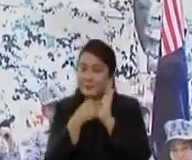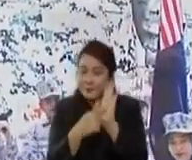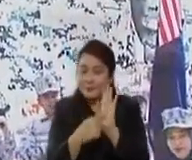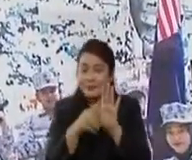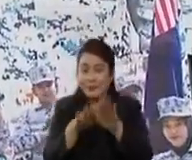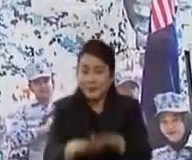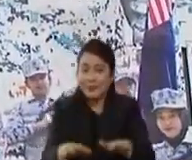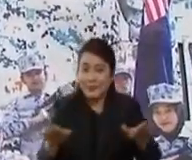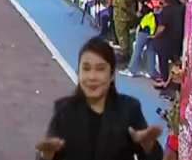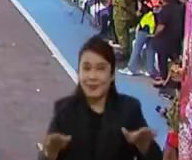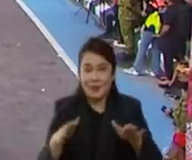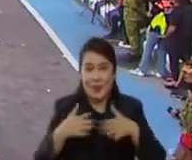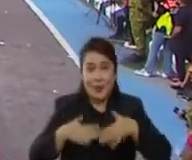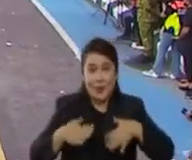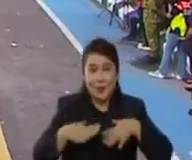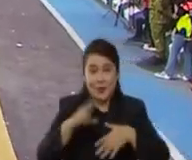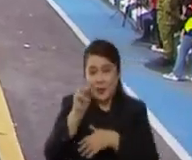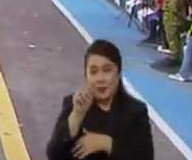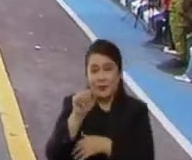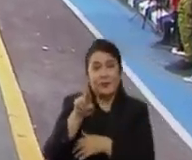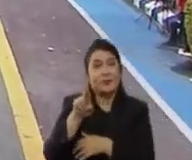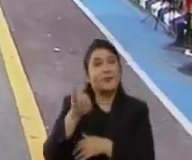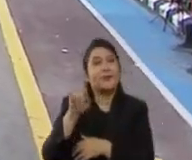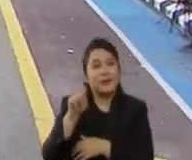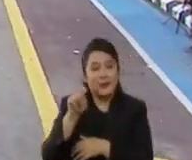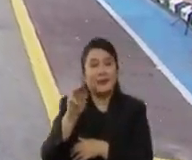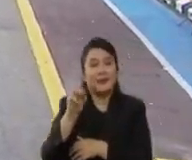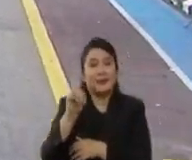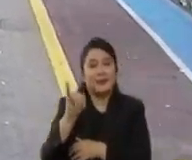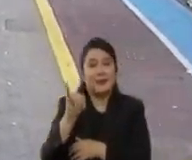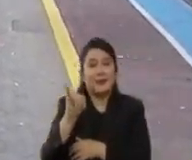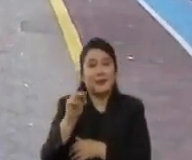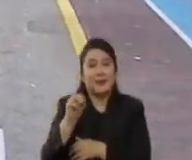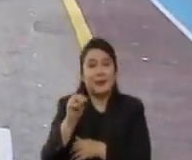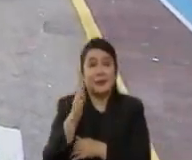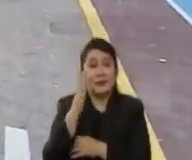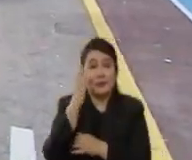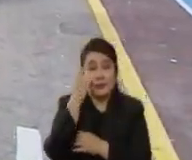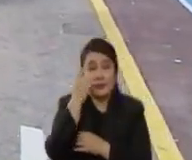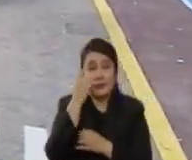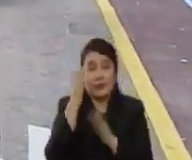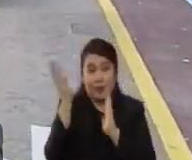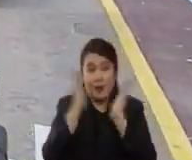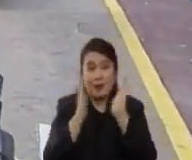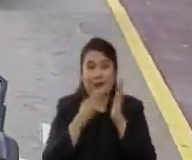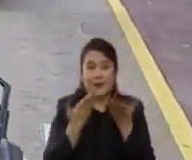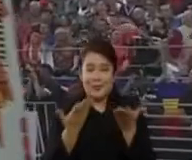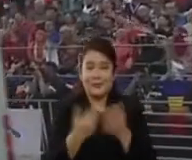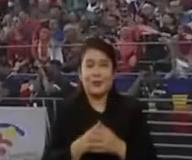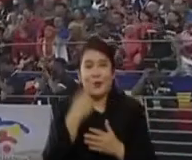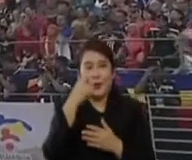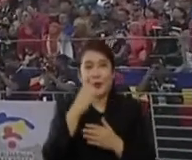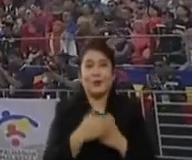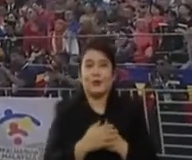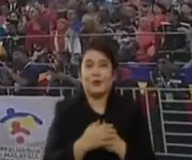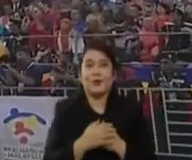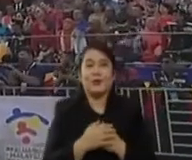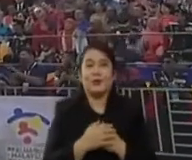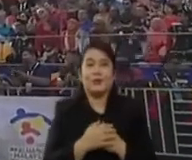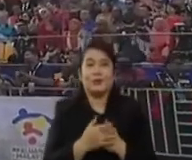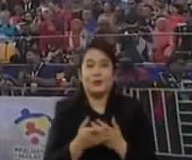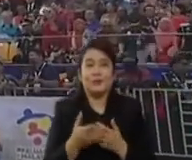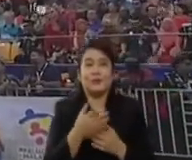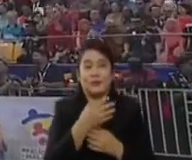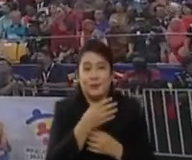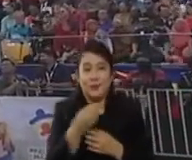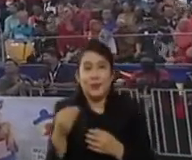Maritim Malaysia, simbolik penerus legasi generasi masa hadapan yang patriotik serta keberadaan